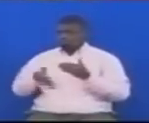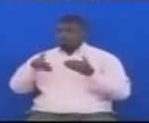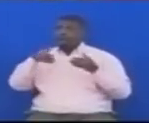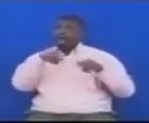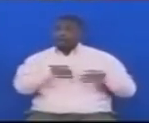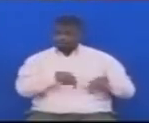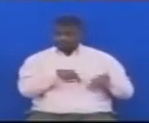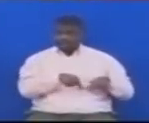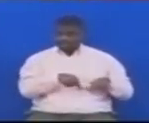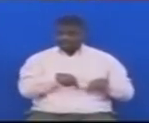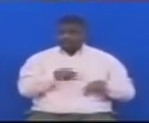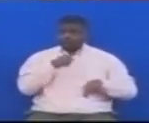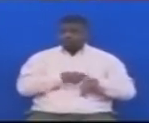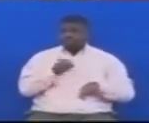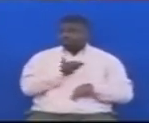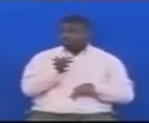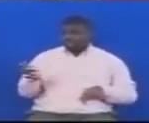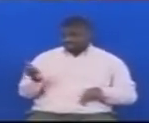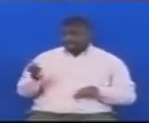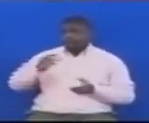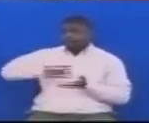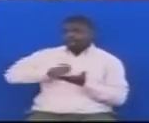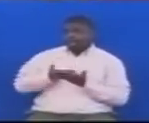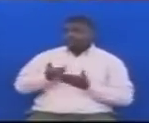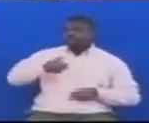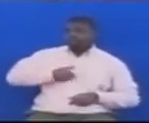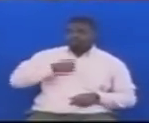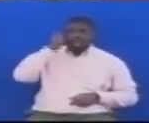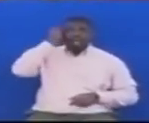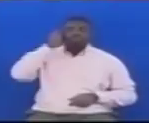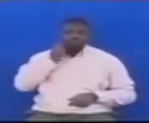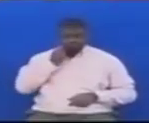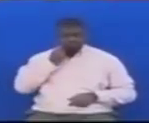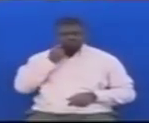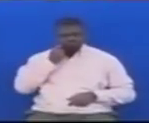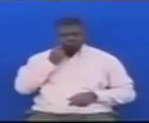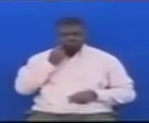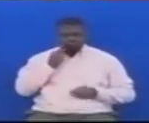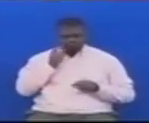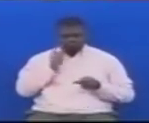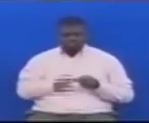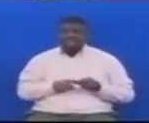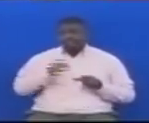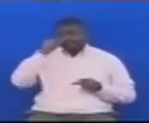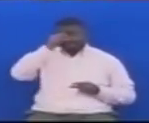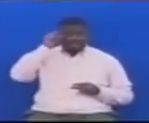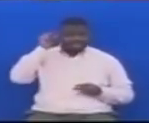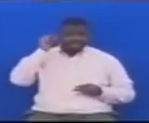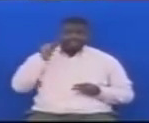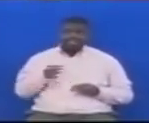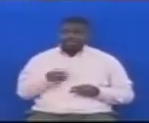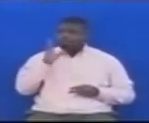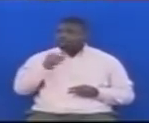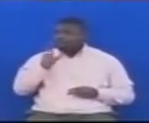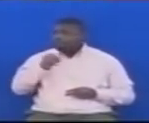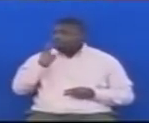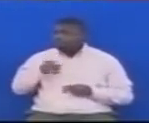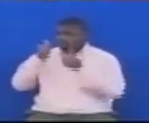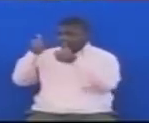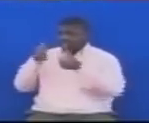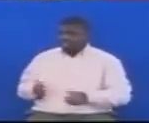Saa 4:14 kwa saa za Afrika ya Mashariki. Msikilizaji wa Bunge Channel Radio, popote pale unapotupata, iwe ndani ama nje ya